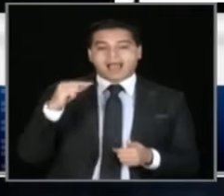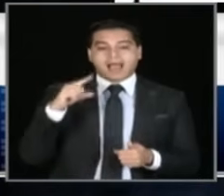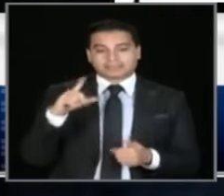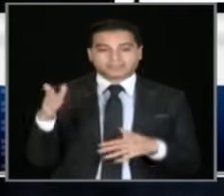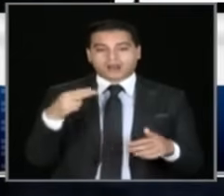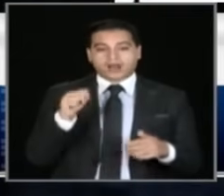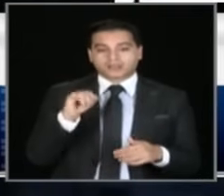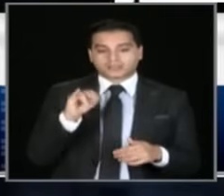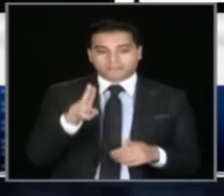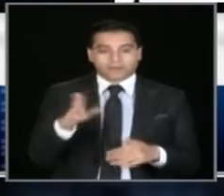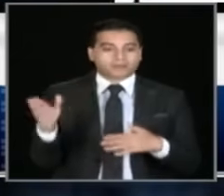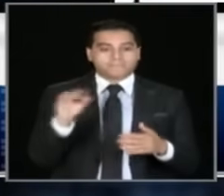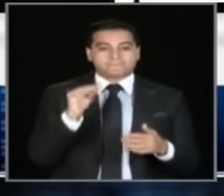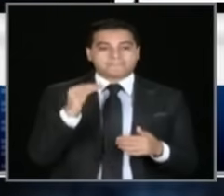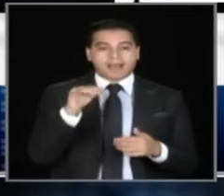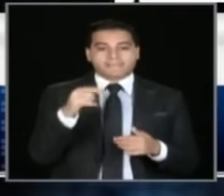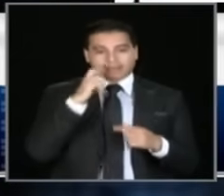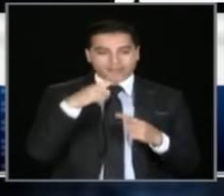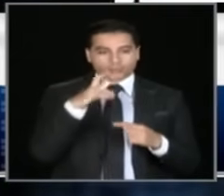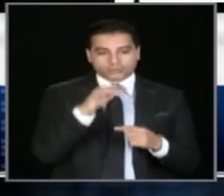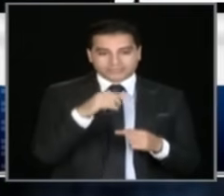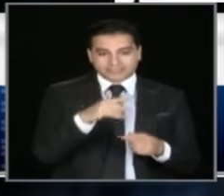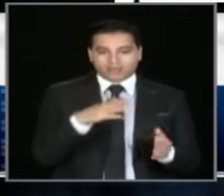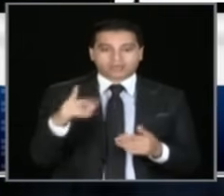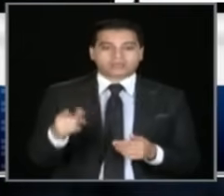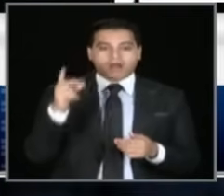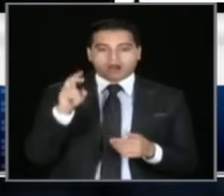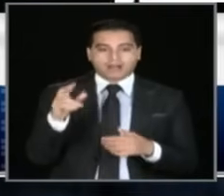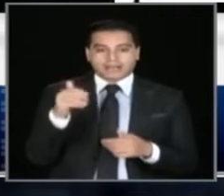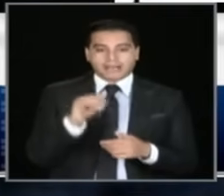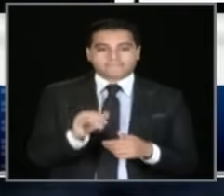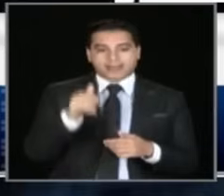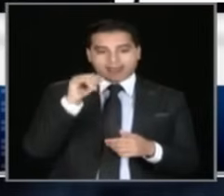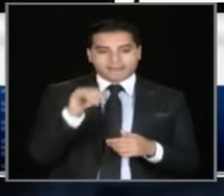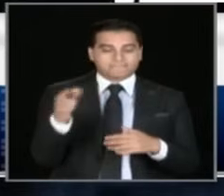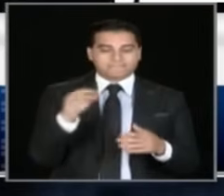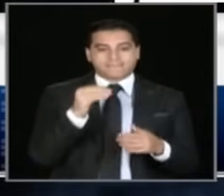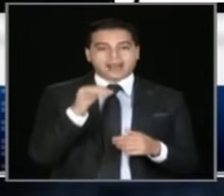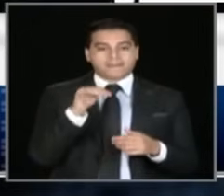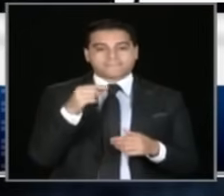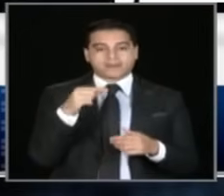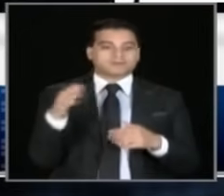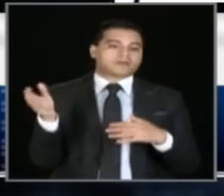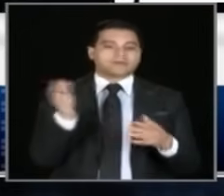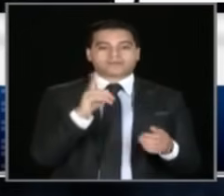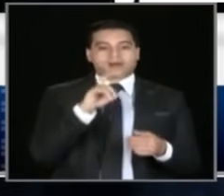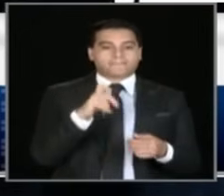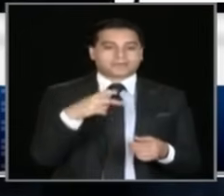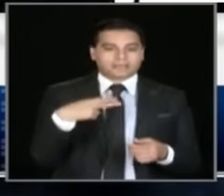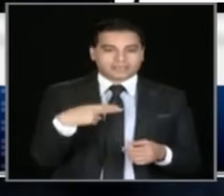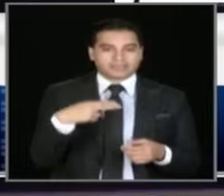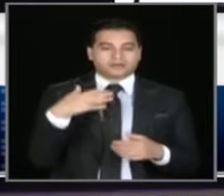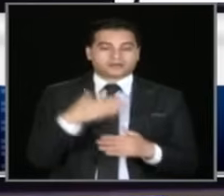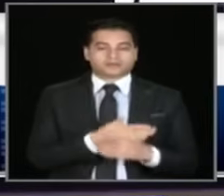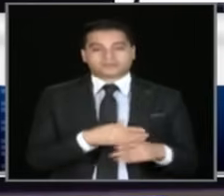10. عادل عصمت، محمد أبو زيد، طارق إمام، محمد ربيع.